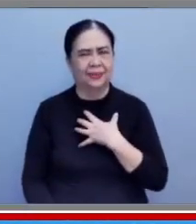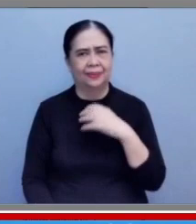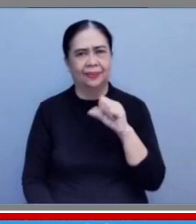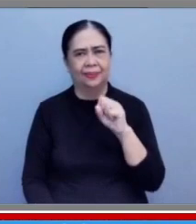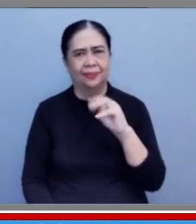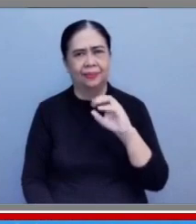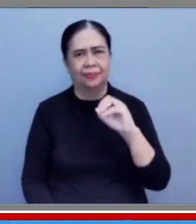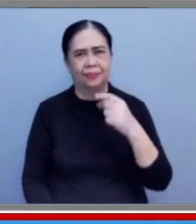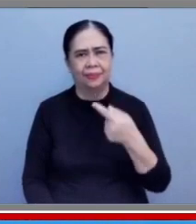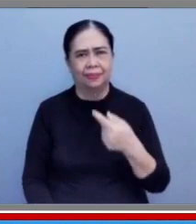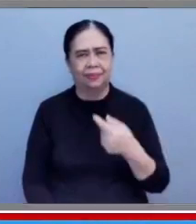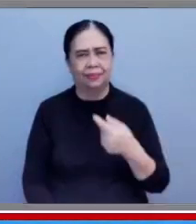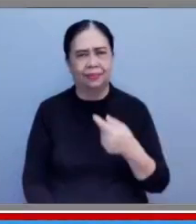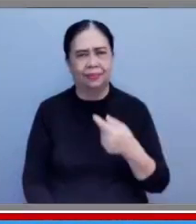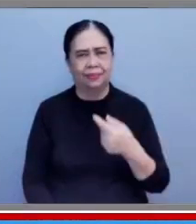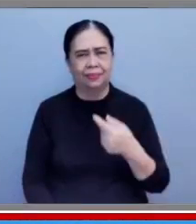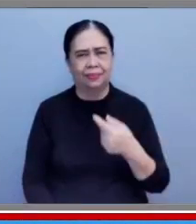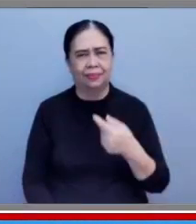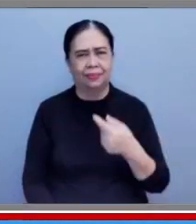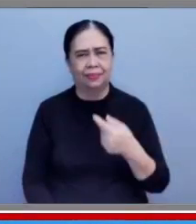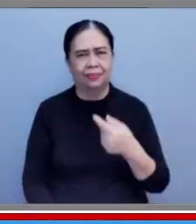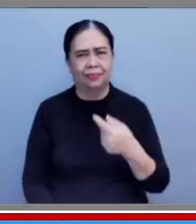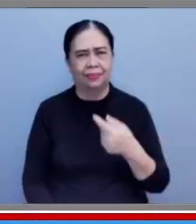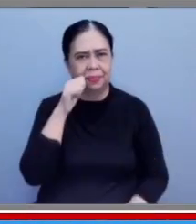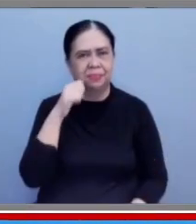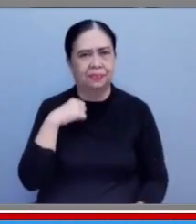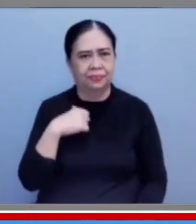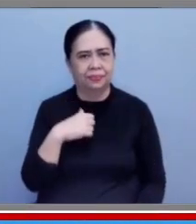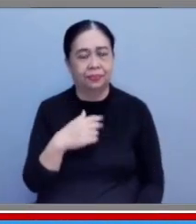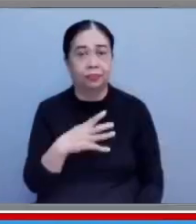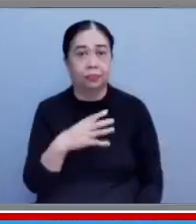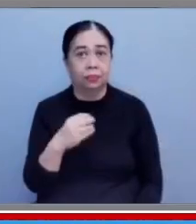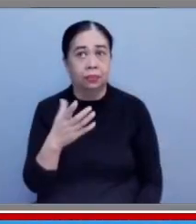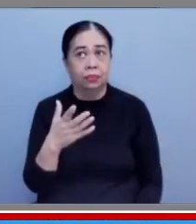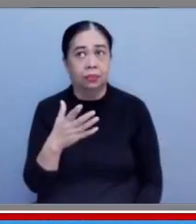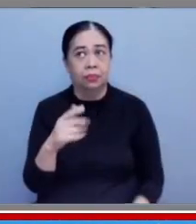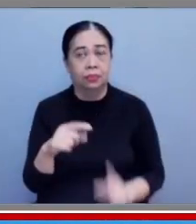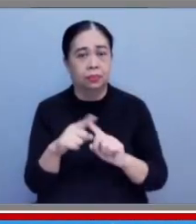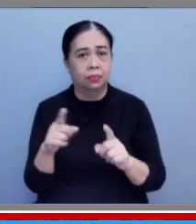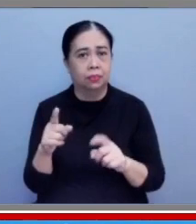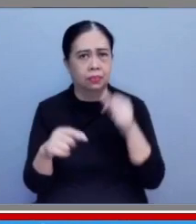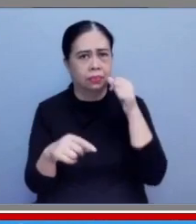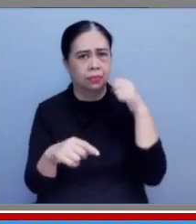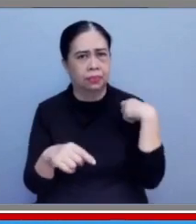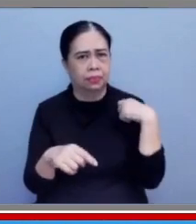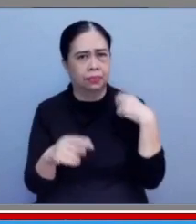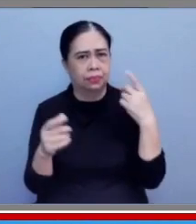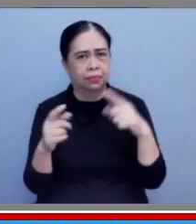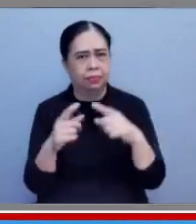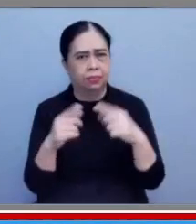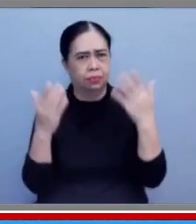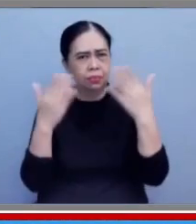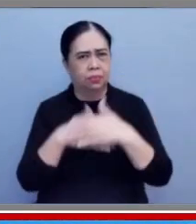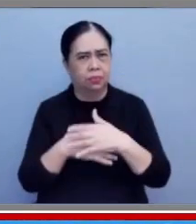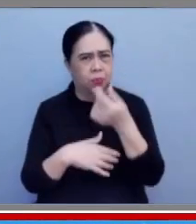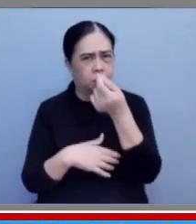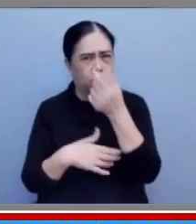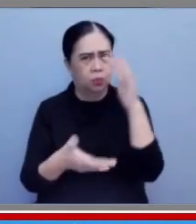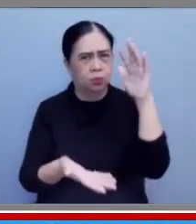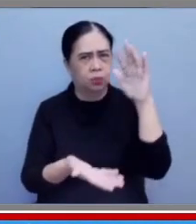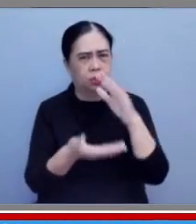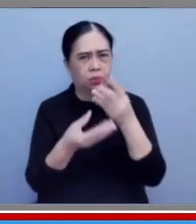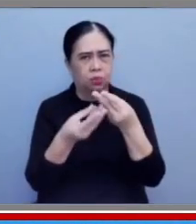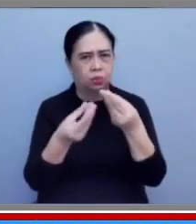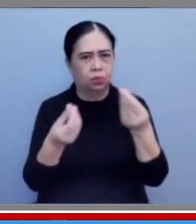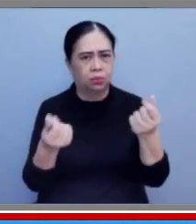kasi makapal makapal kahapon eh pero nung pagabi hanggang ngayon medyo wala-wala na naman ngay naka-ready